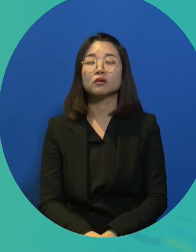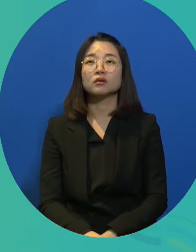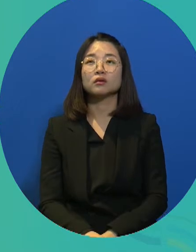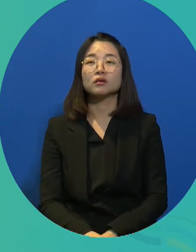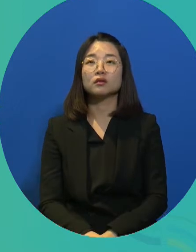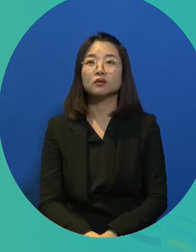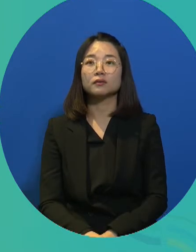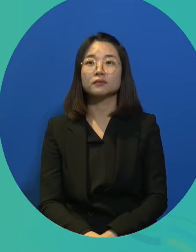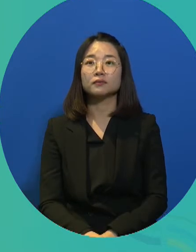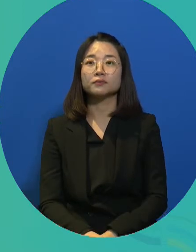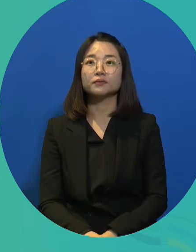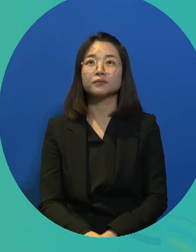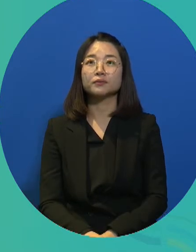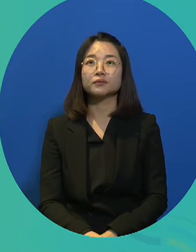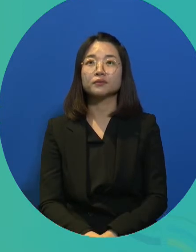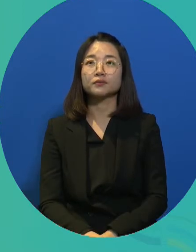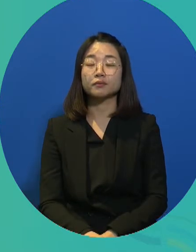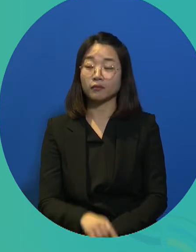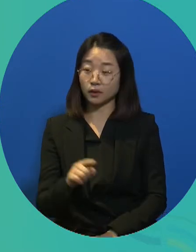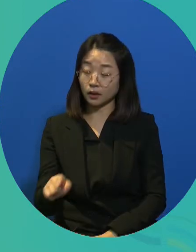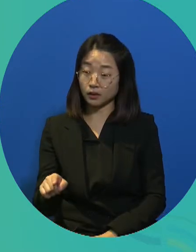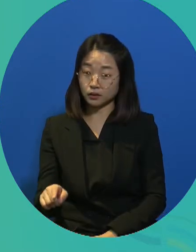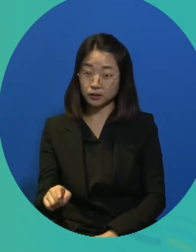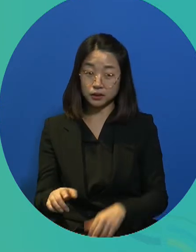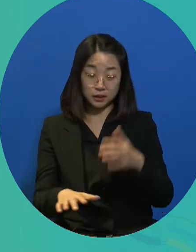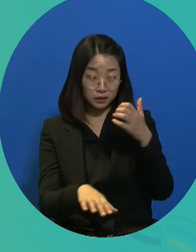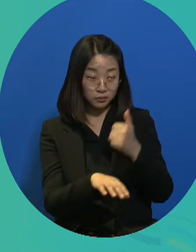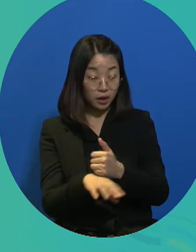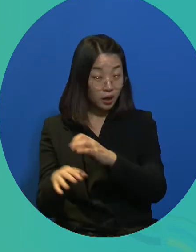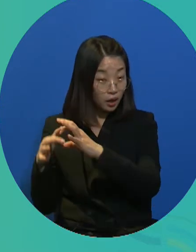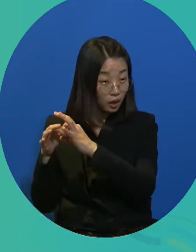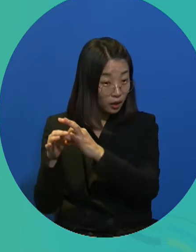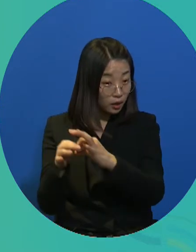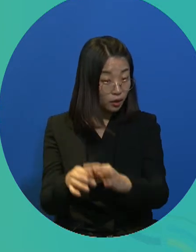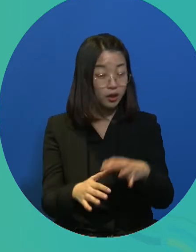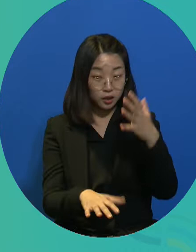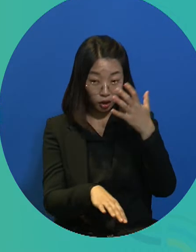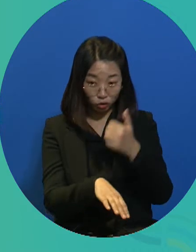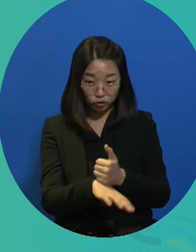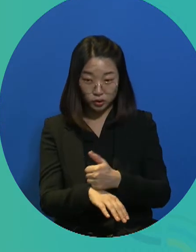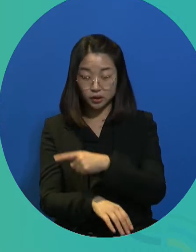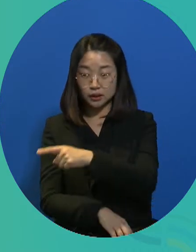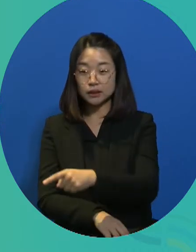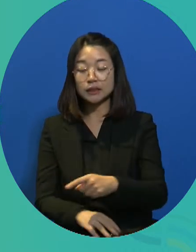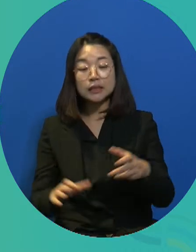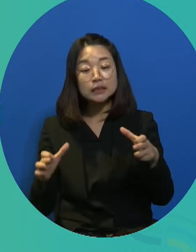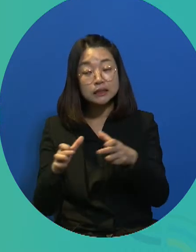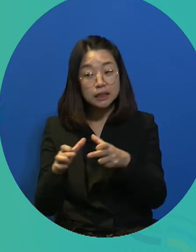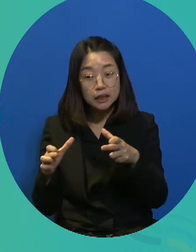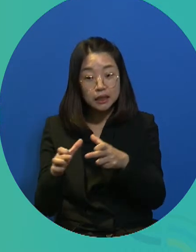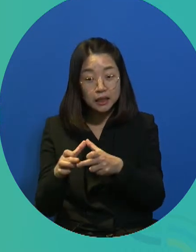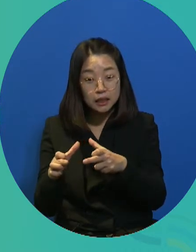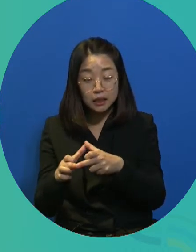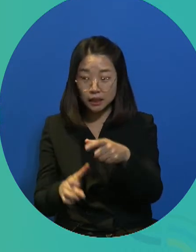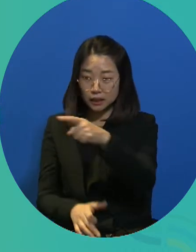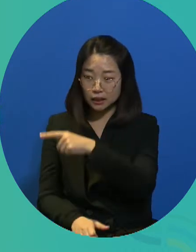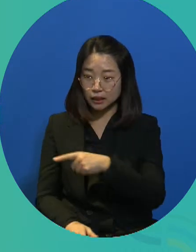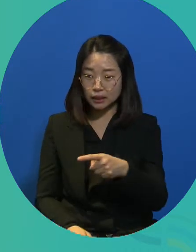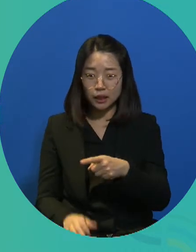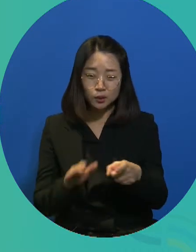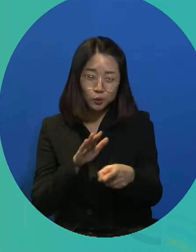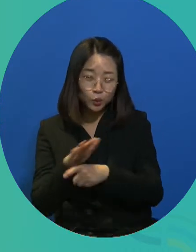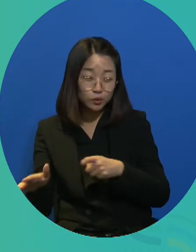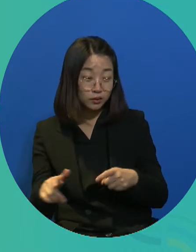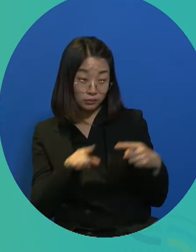이런 서사가 계속해서 사회적으로 나타났기 때문에 복지 사기꾼, 소위 말해 장애인을 복지 사기꾼으로 보는